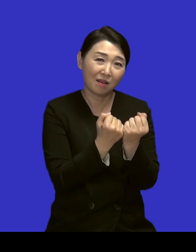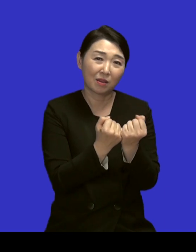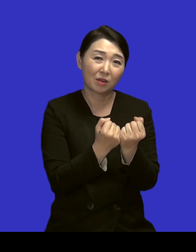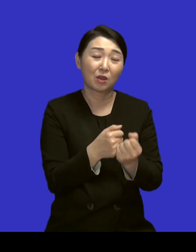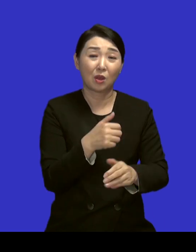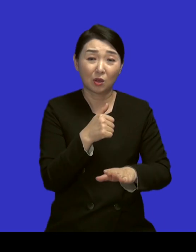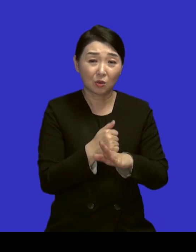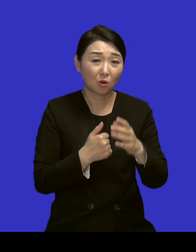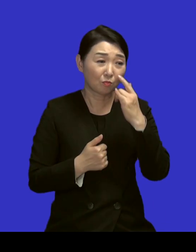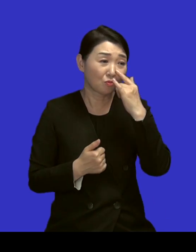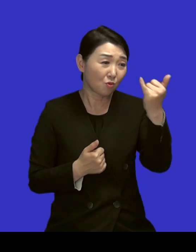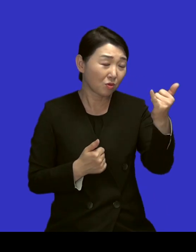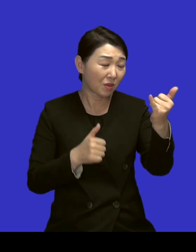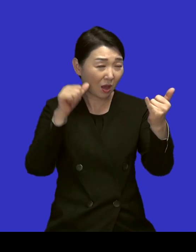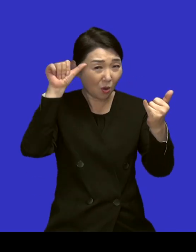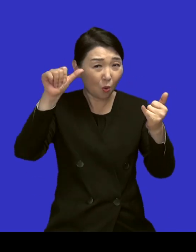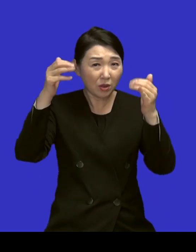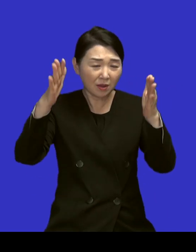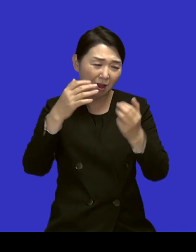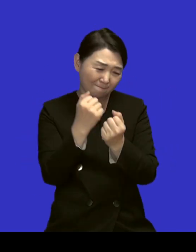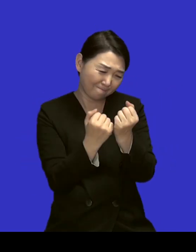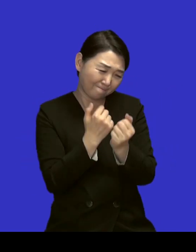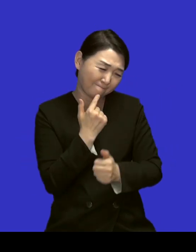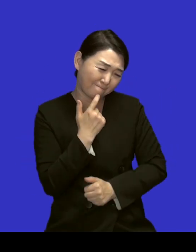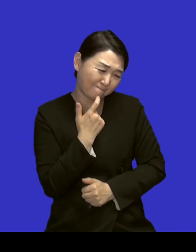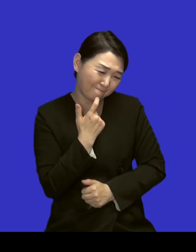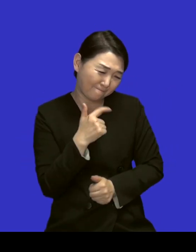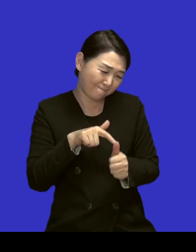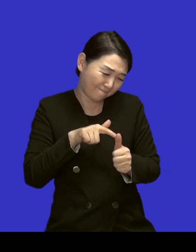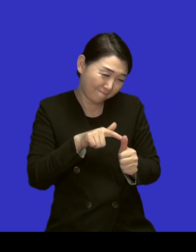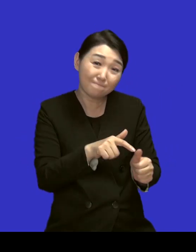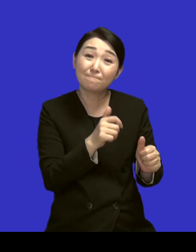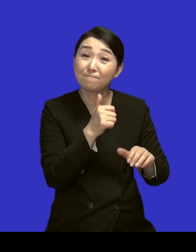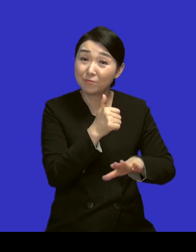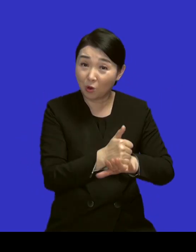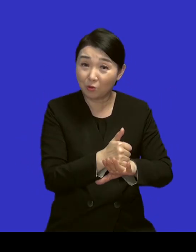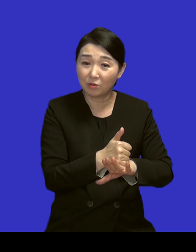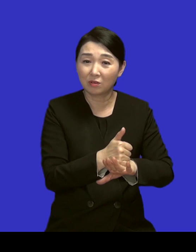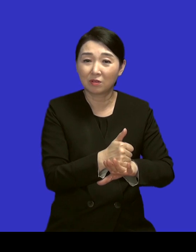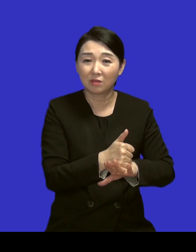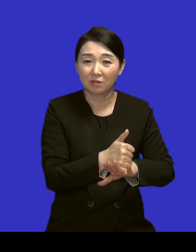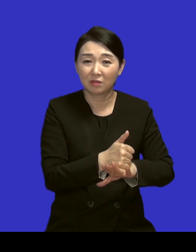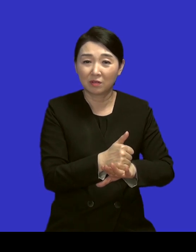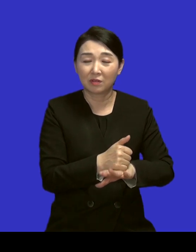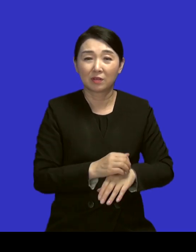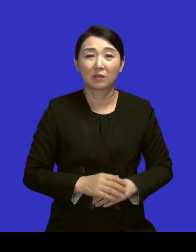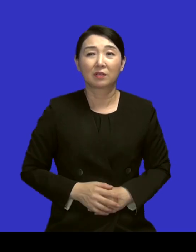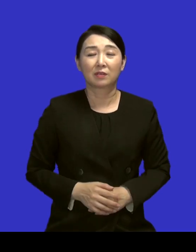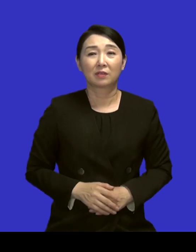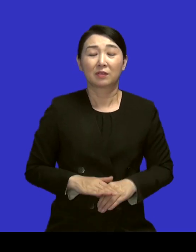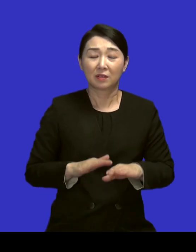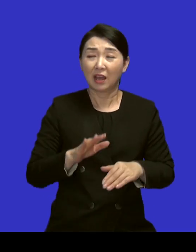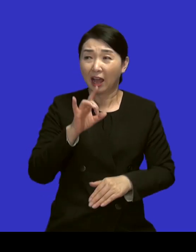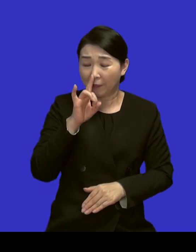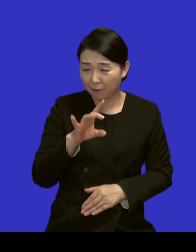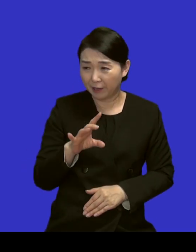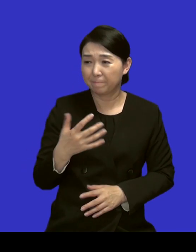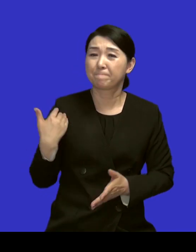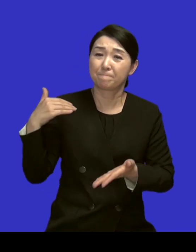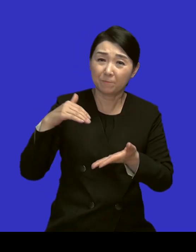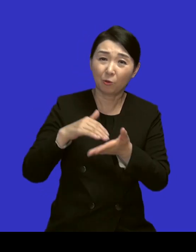부모님도 5일 동안 제가 설득을 했거든요. 그래서 그래 안 되면 돌아오는 걸로 하고